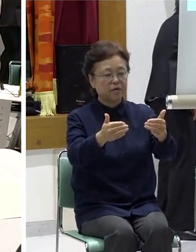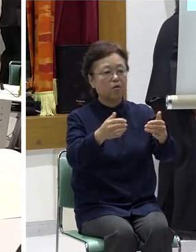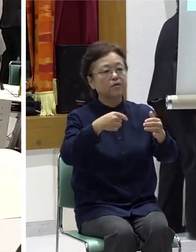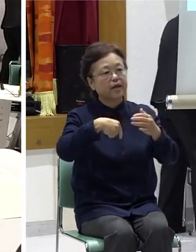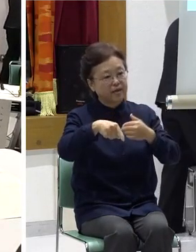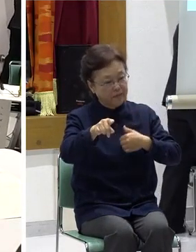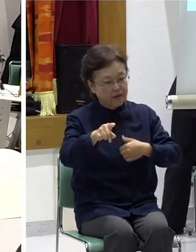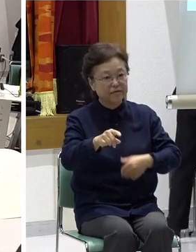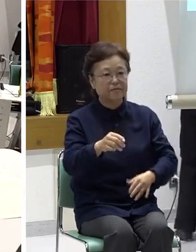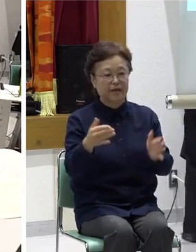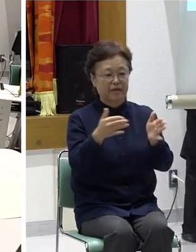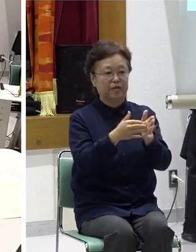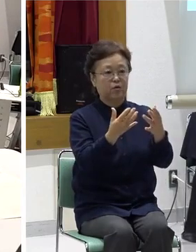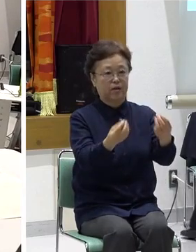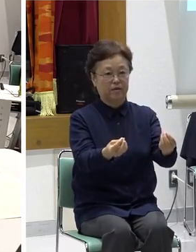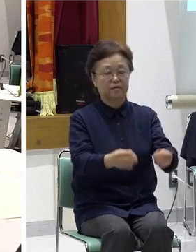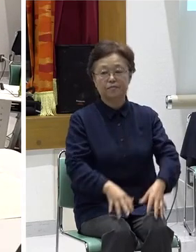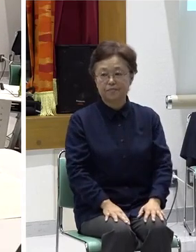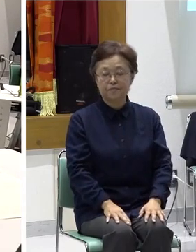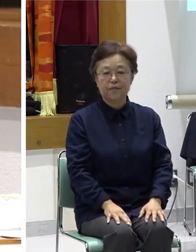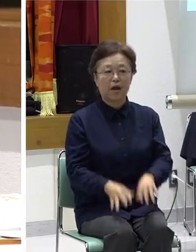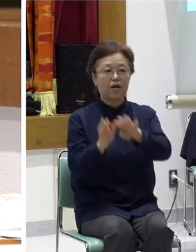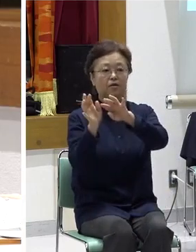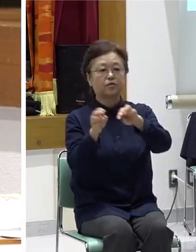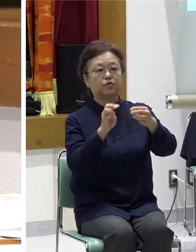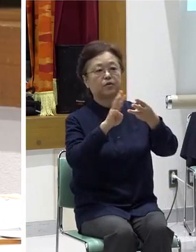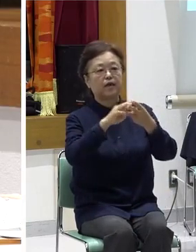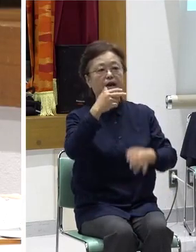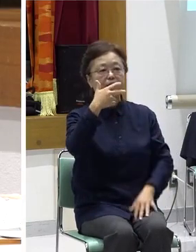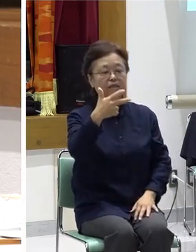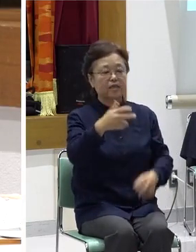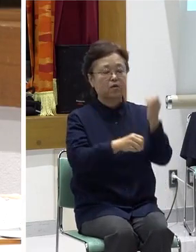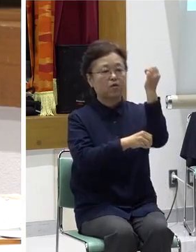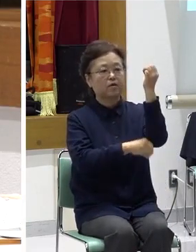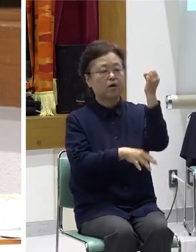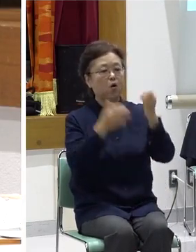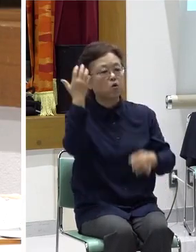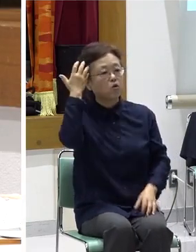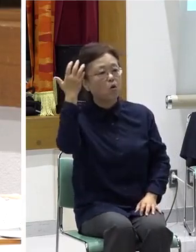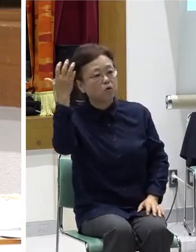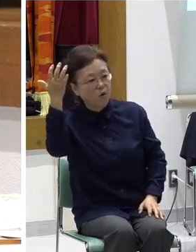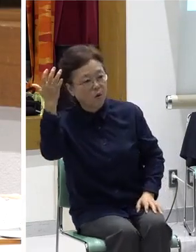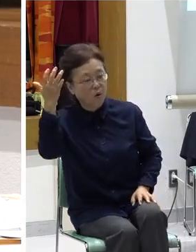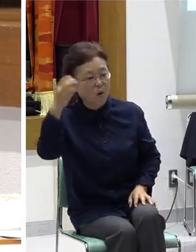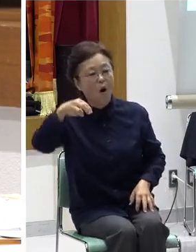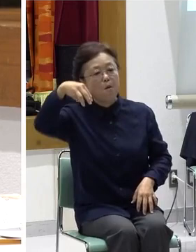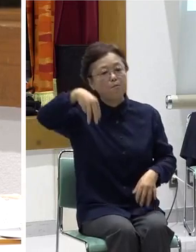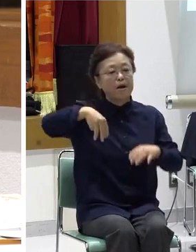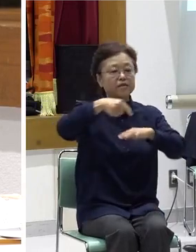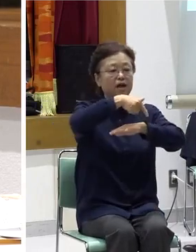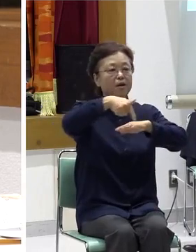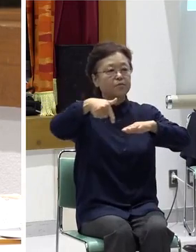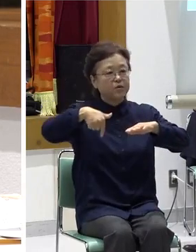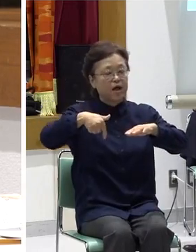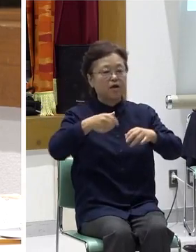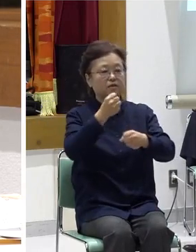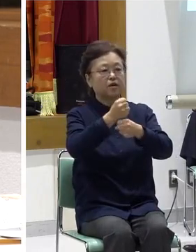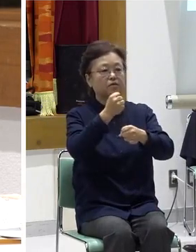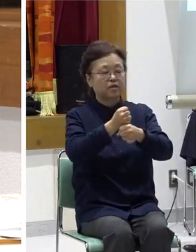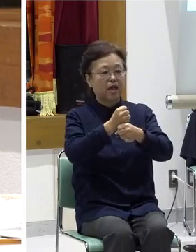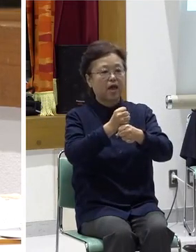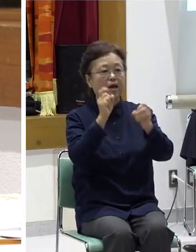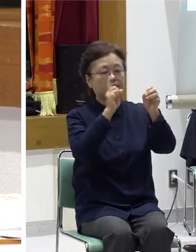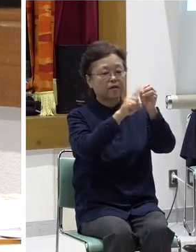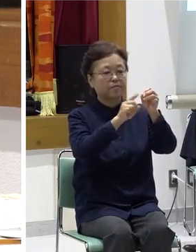どうも、吹田市の、基本構想見直しとマスタープラン策定に向けた動きということで